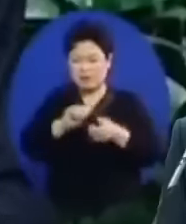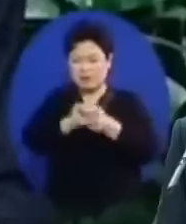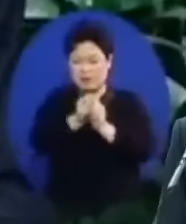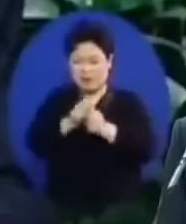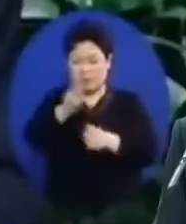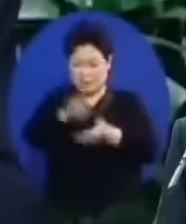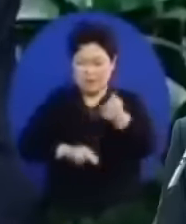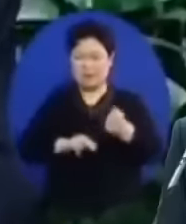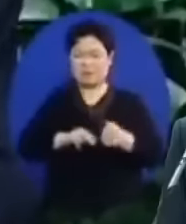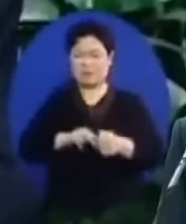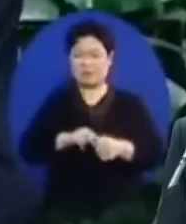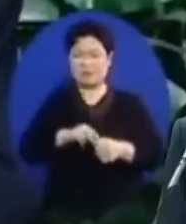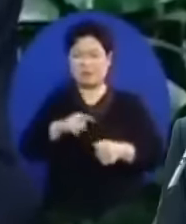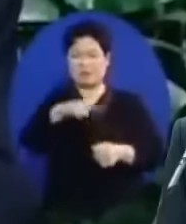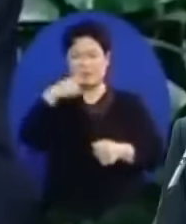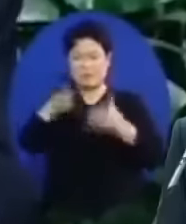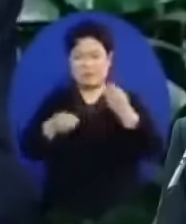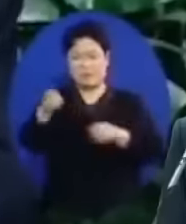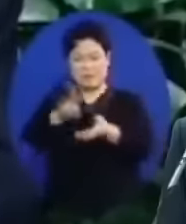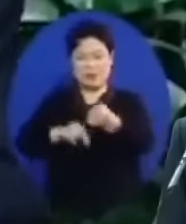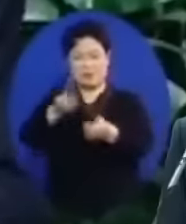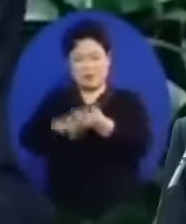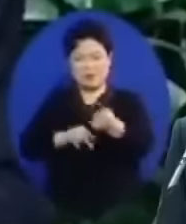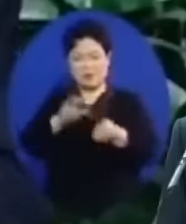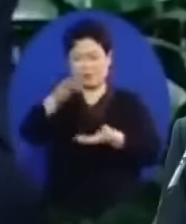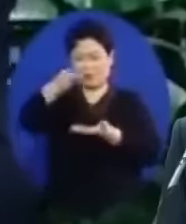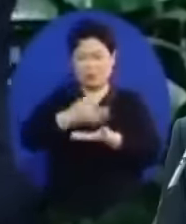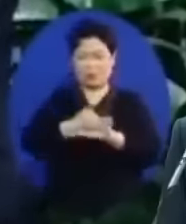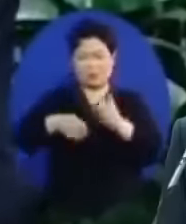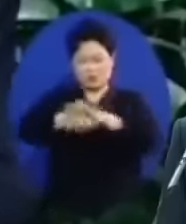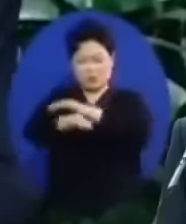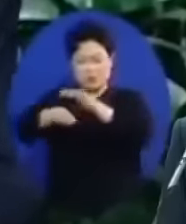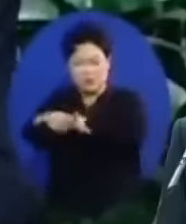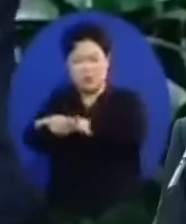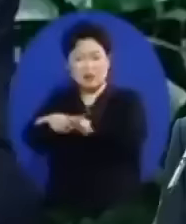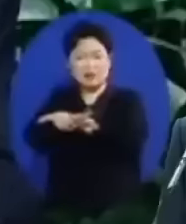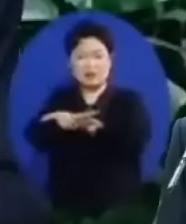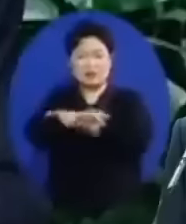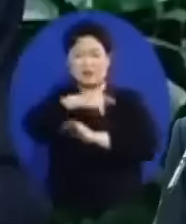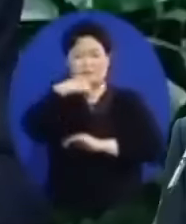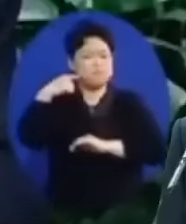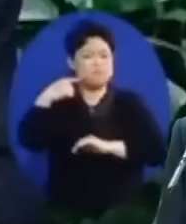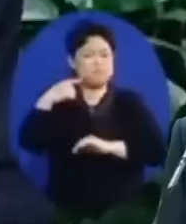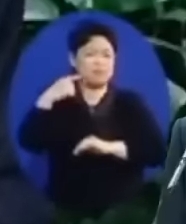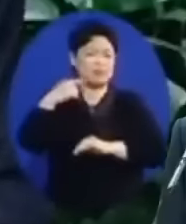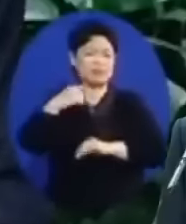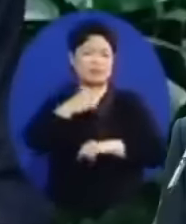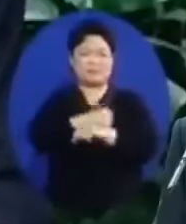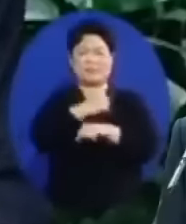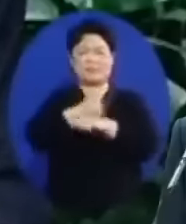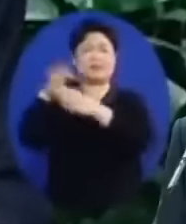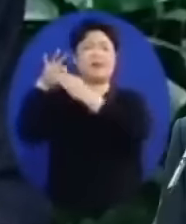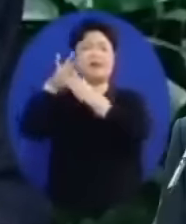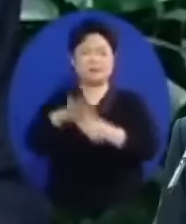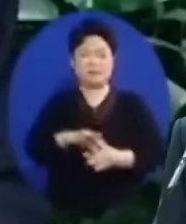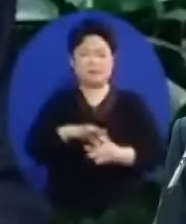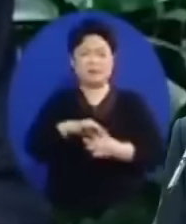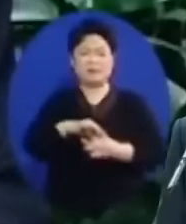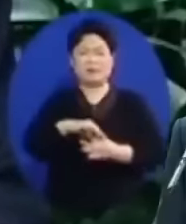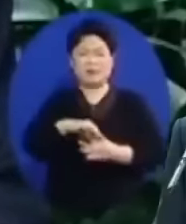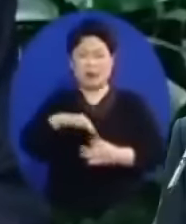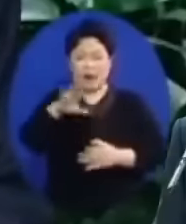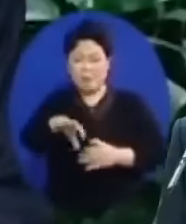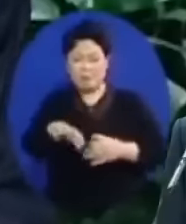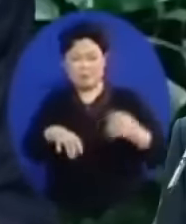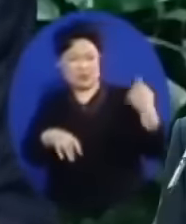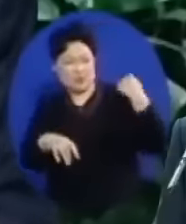팔고 국채를 팔고 그러고 나면 그 돈으로 투자를 했는 것이 적자가 나고 또 적자가 나니까 나중에 앞으로 봐도